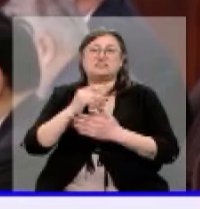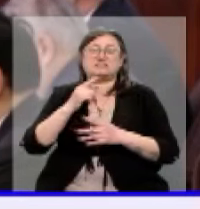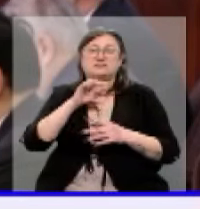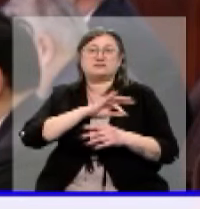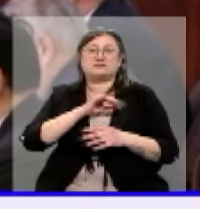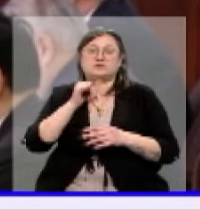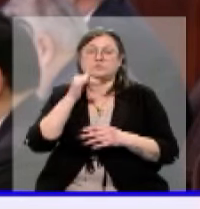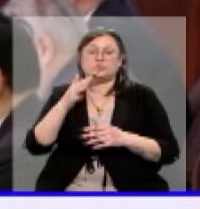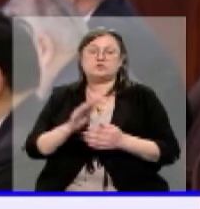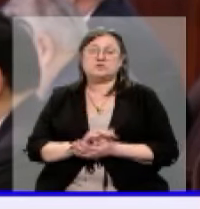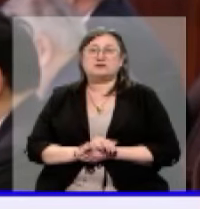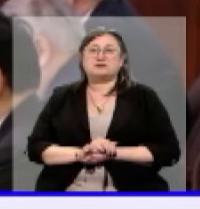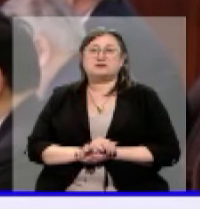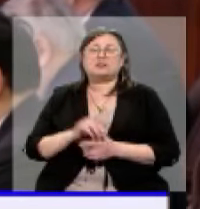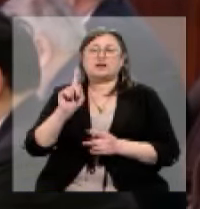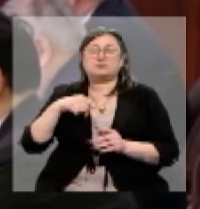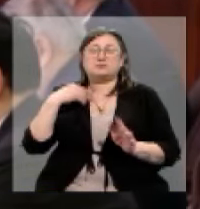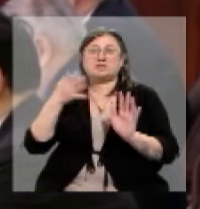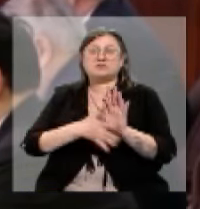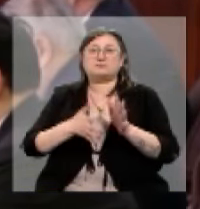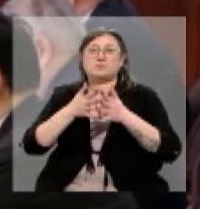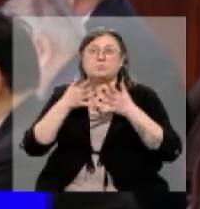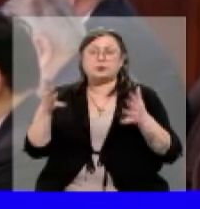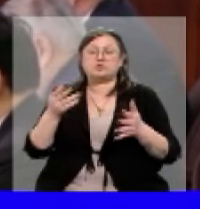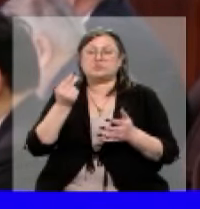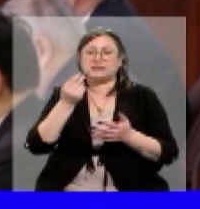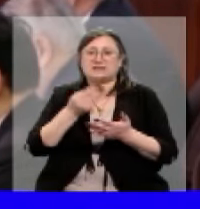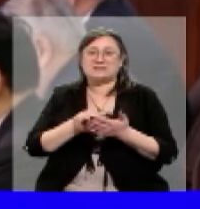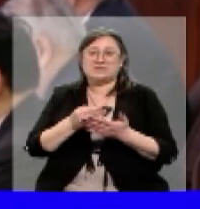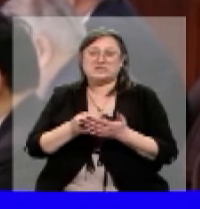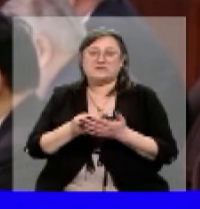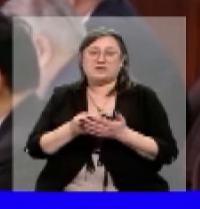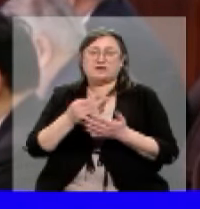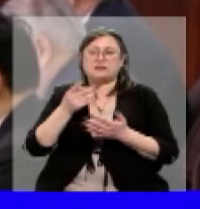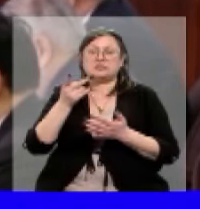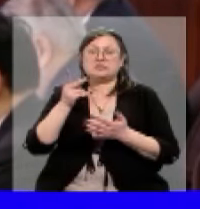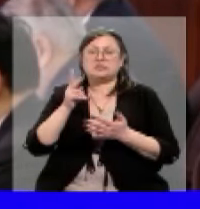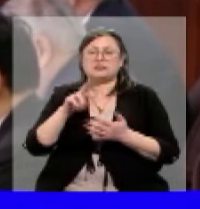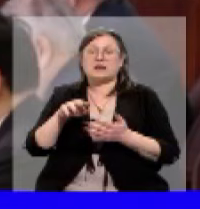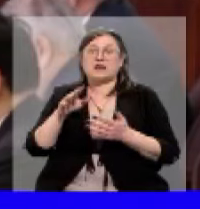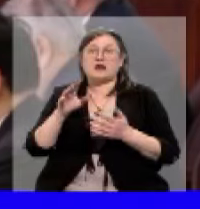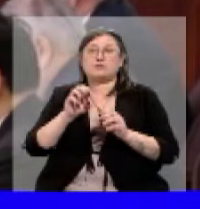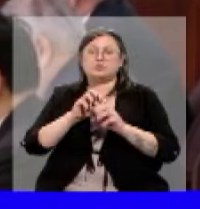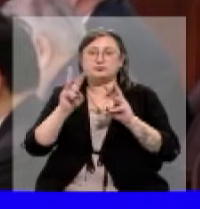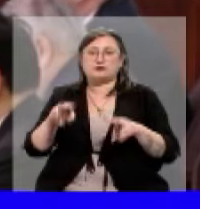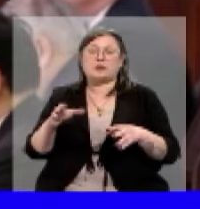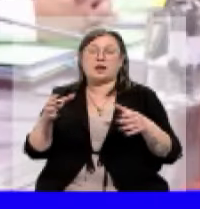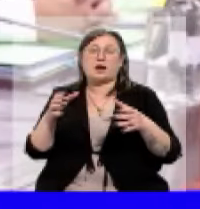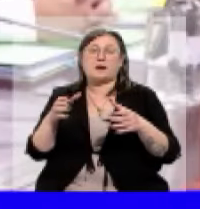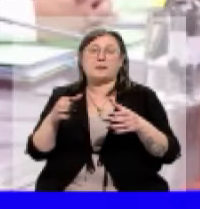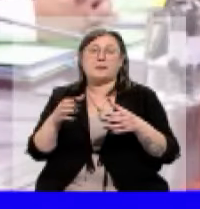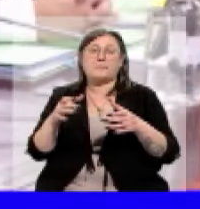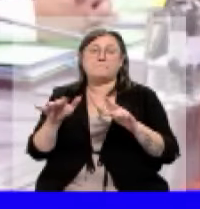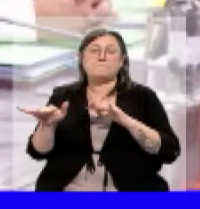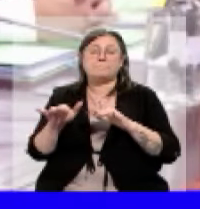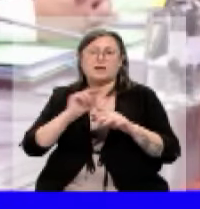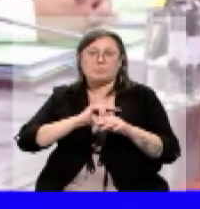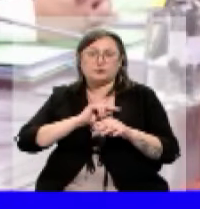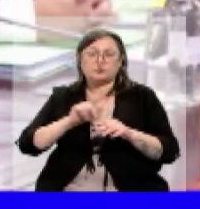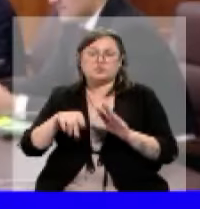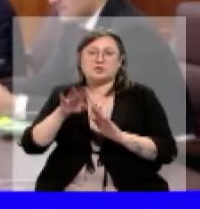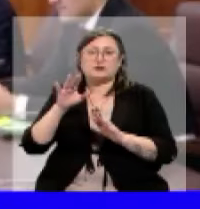қамтамасыз етуге қомақты бюджет қаражатын жұмсап отырмыз, бірақ олардың тарапынан инвестиция түрінде тиісті қайтарым жоқ. Қайтарым